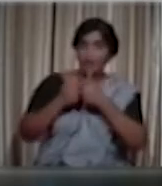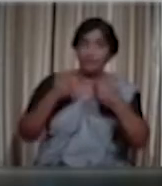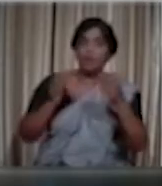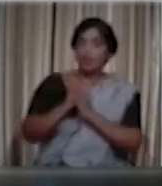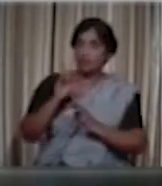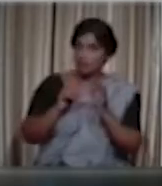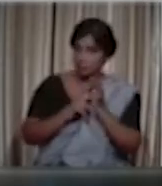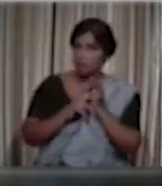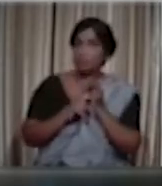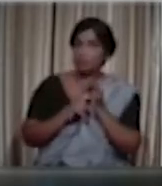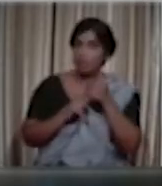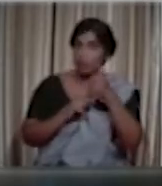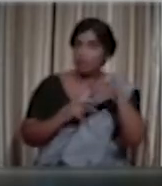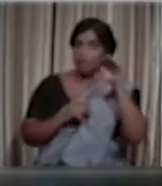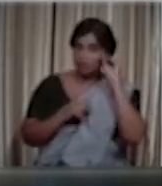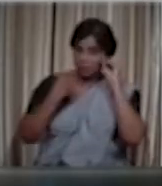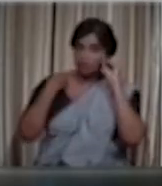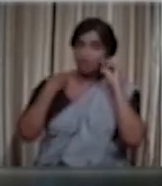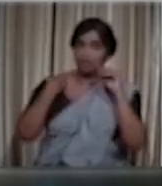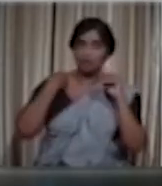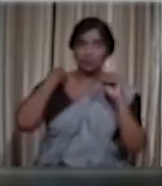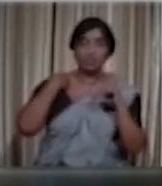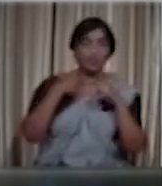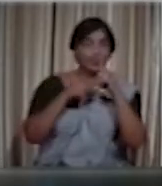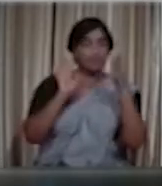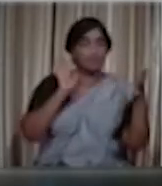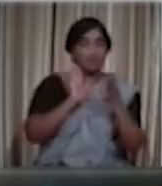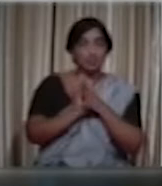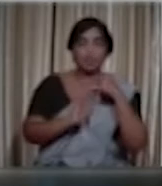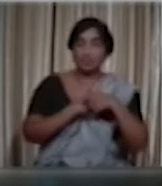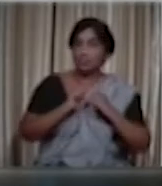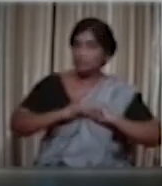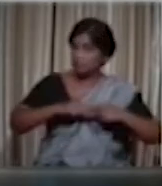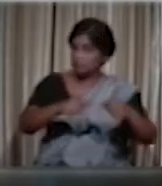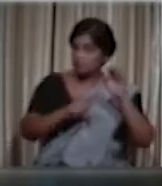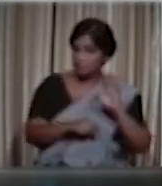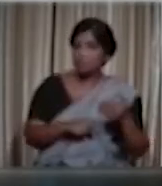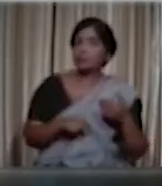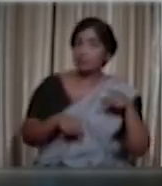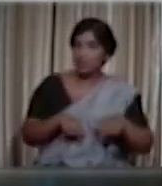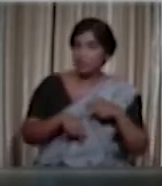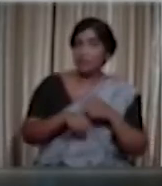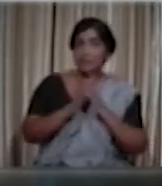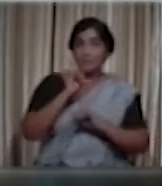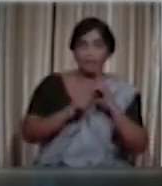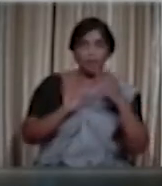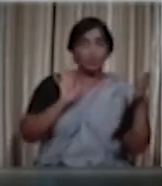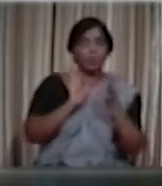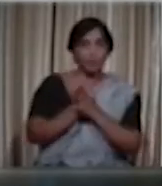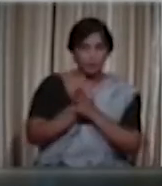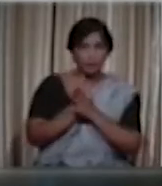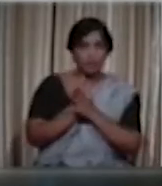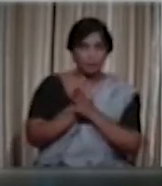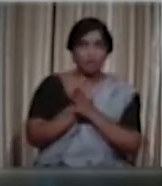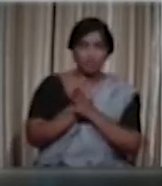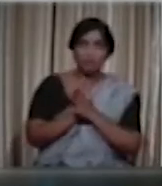මන්ත්‍රීවරුත් ඒක හොඳින් තේරුම් අරගෙන එකම සමගියෙන් මේ රට ඉදිරියට ගෙන යාම සඳහා මේ වෙනකොට අමාත්‍ය මණ්ඩලයේ සමග එකතු වෙලා කියන